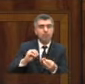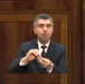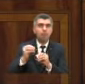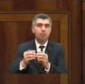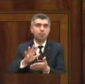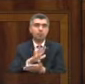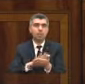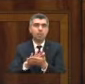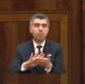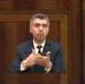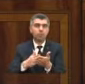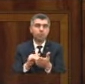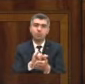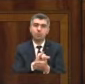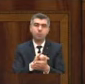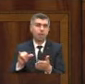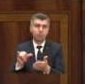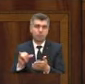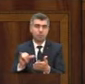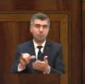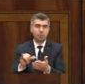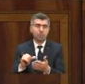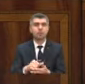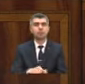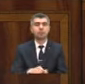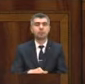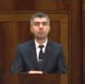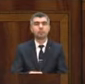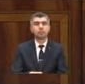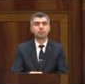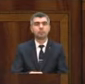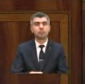البنوية التي تشوب هذه المنظومة.